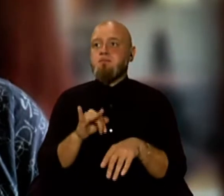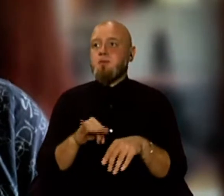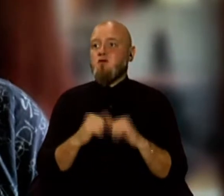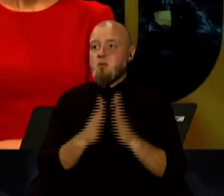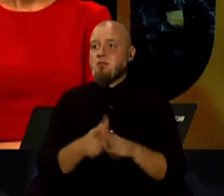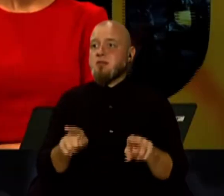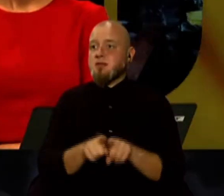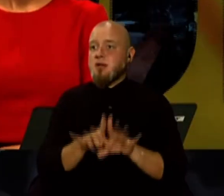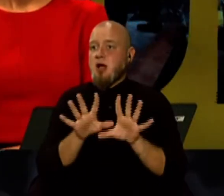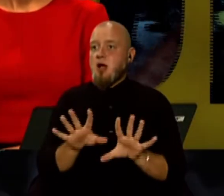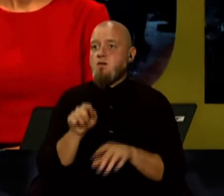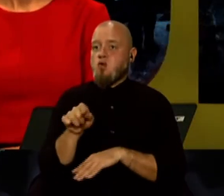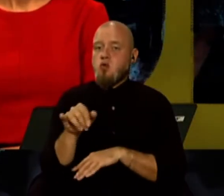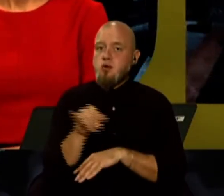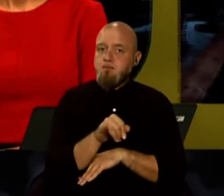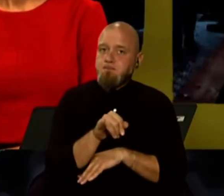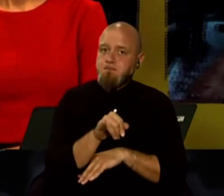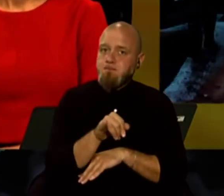так воно і